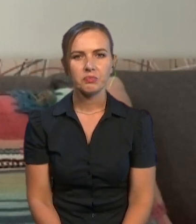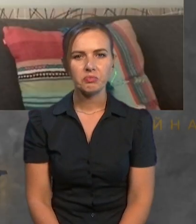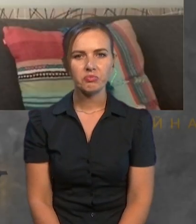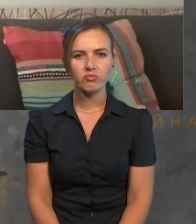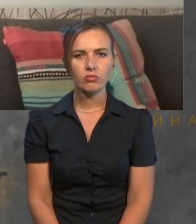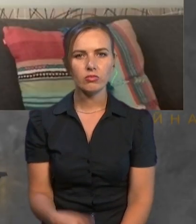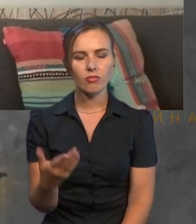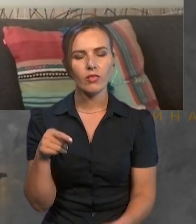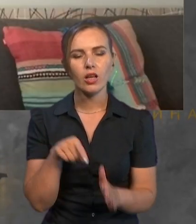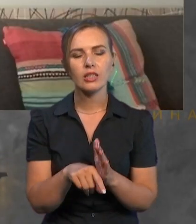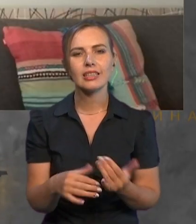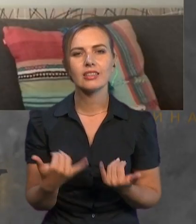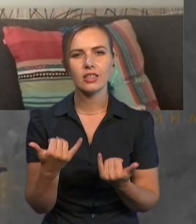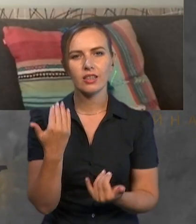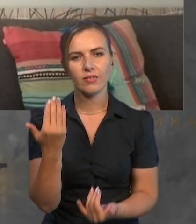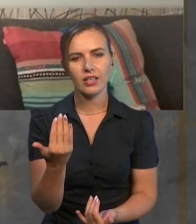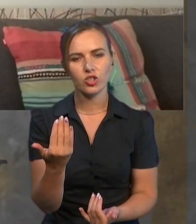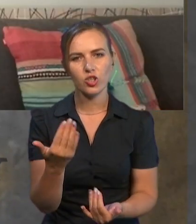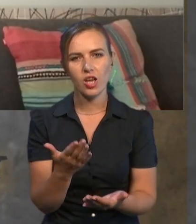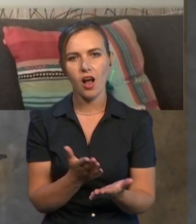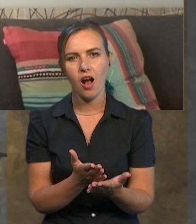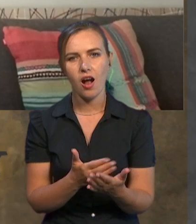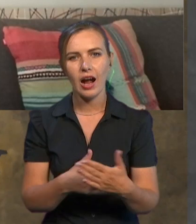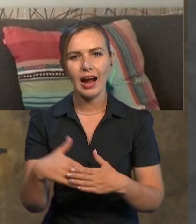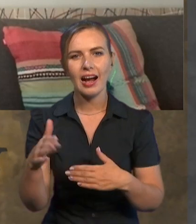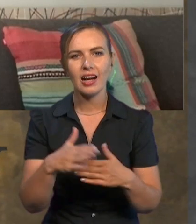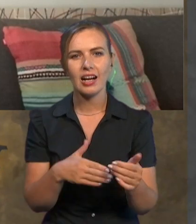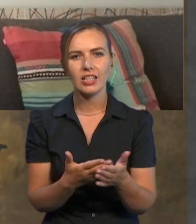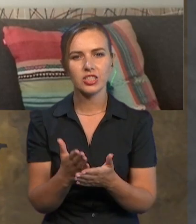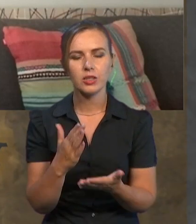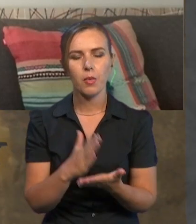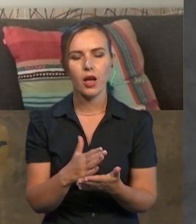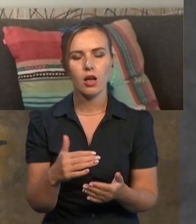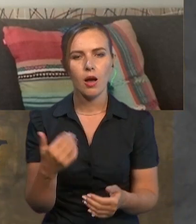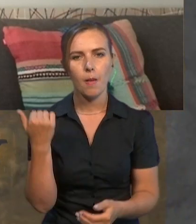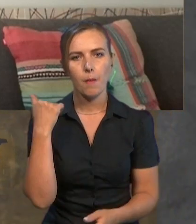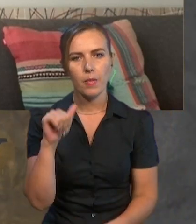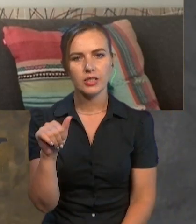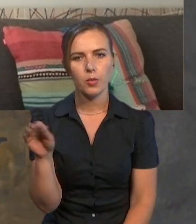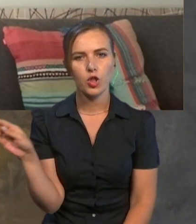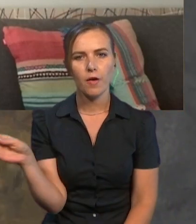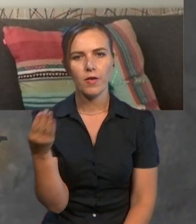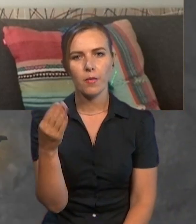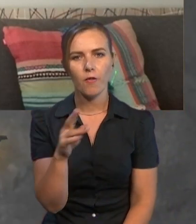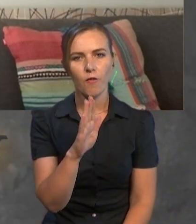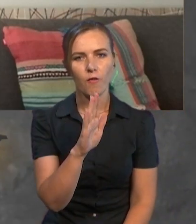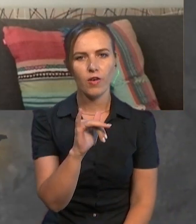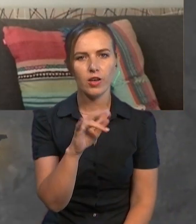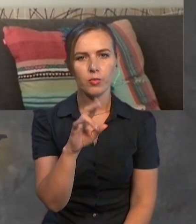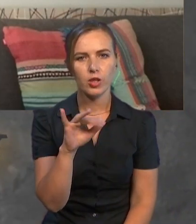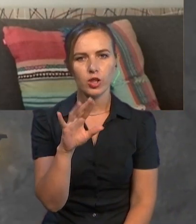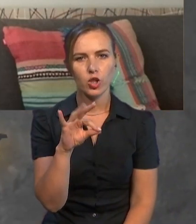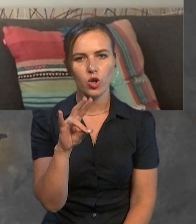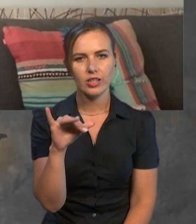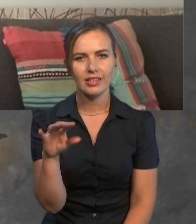Яке значення для вас, для вашої кар'єри має перемога саме на Вімблдоні, на такому великому турнірі?